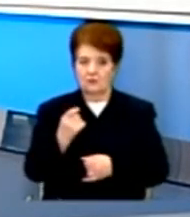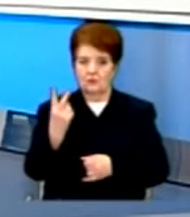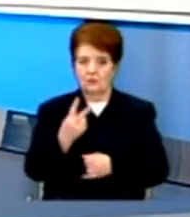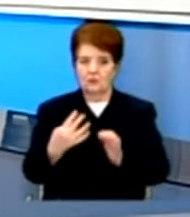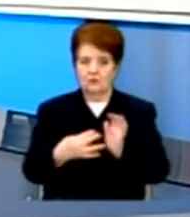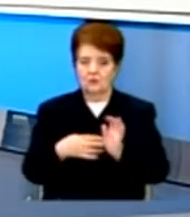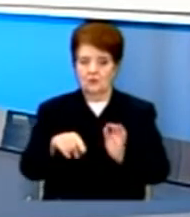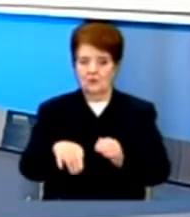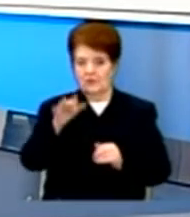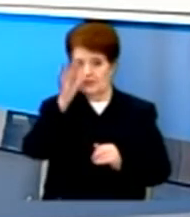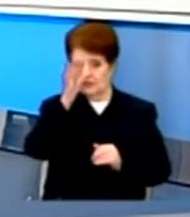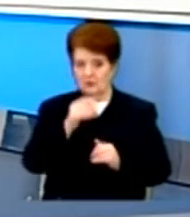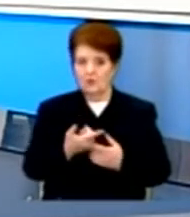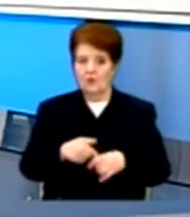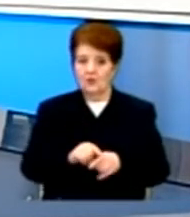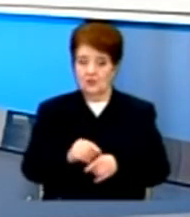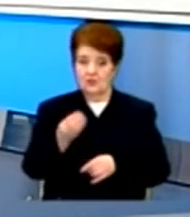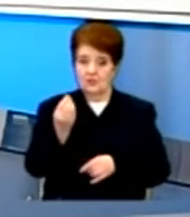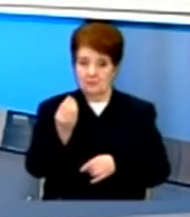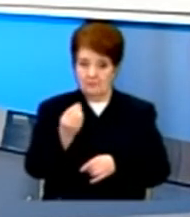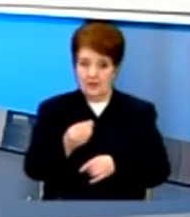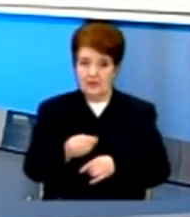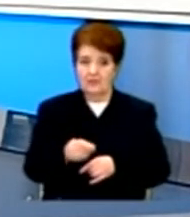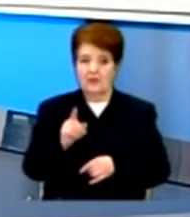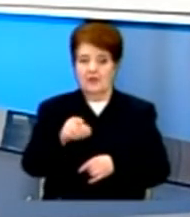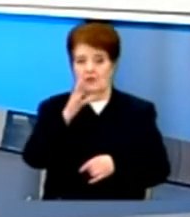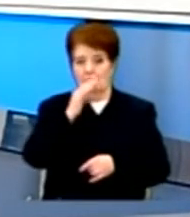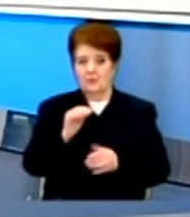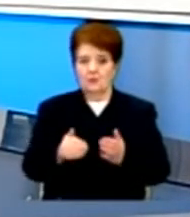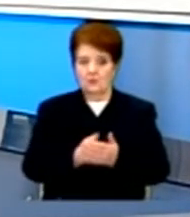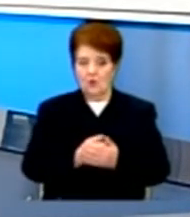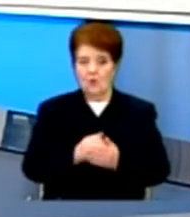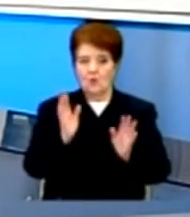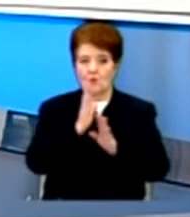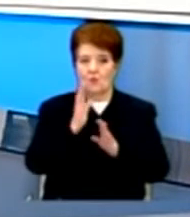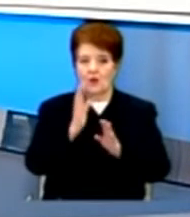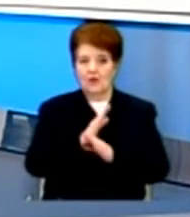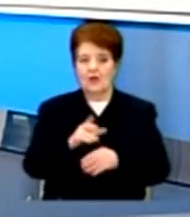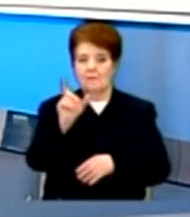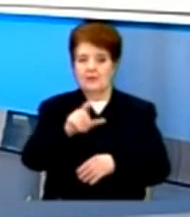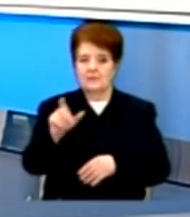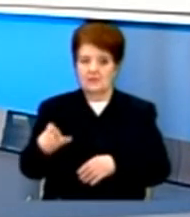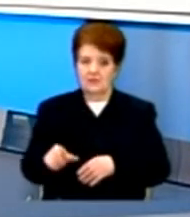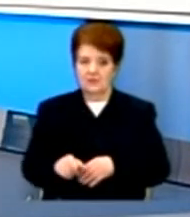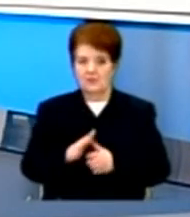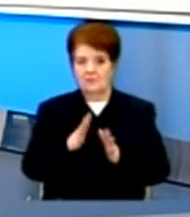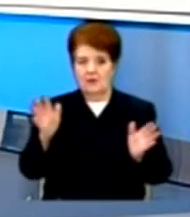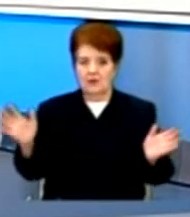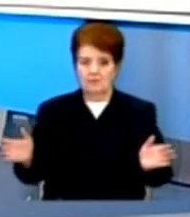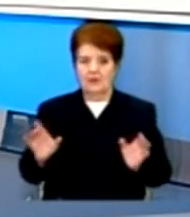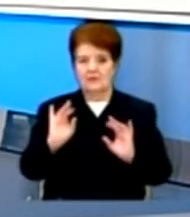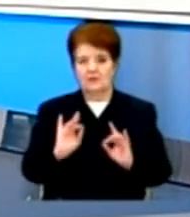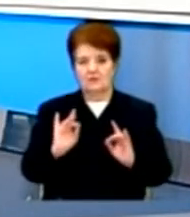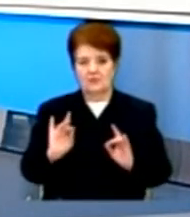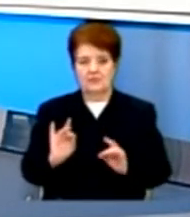129 din Chișinău. Cu acești bani vă asigurați o călătorie într-un microbuz nou cu aer condiționat, în care pasagerii circulă în mare parte doar